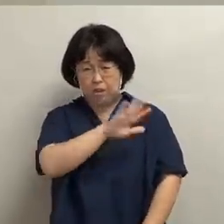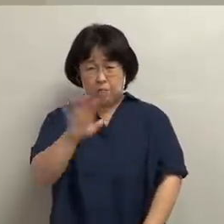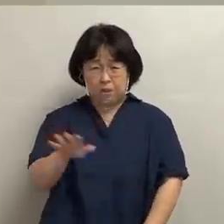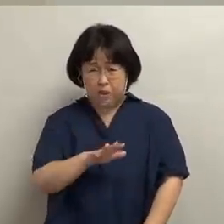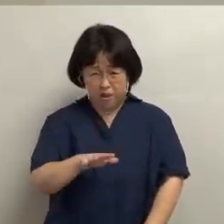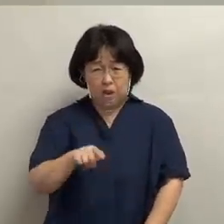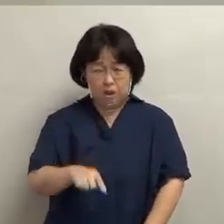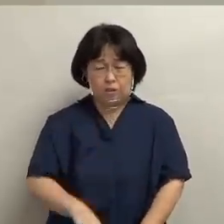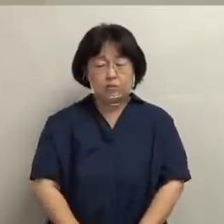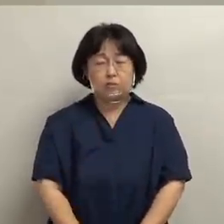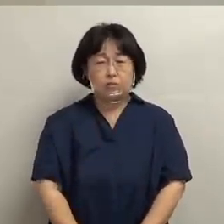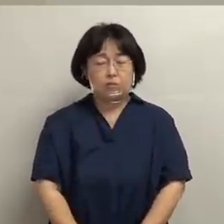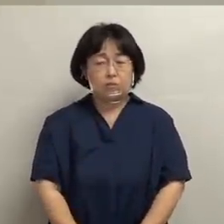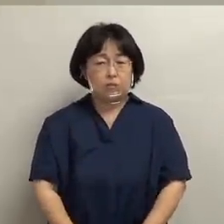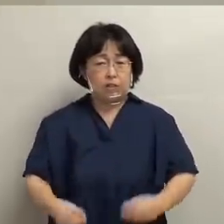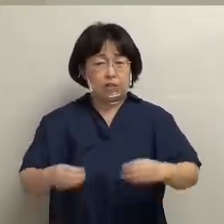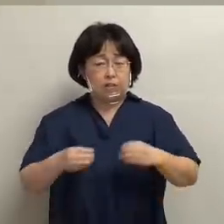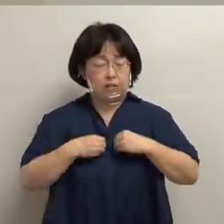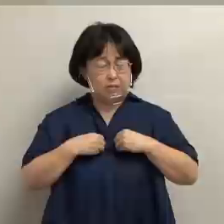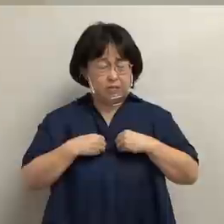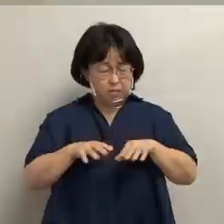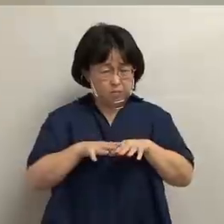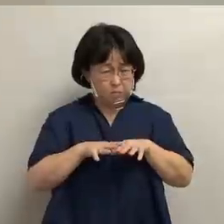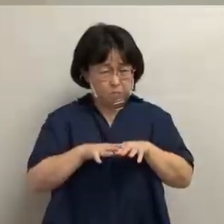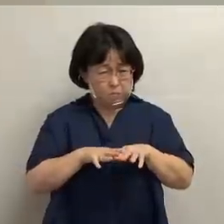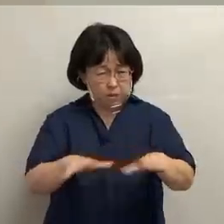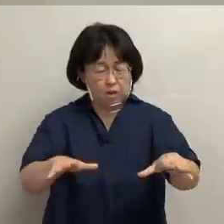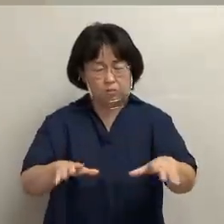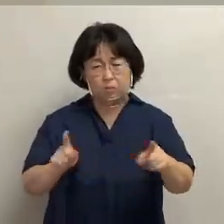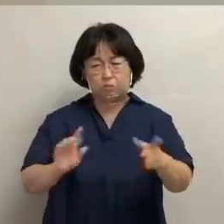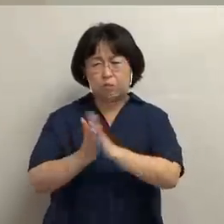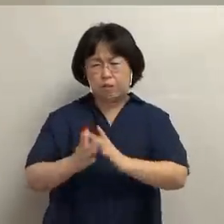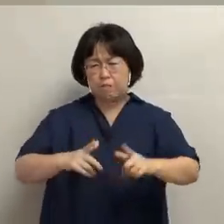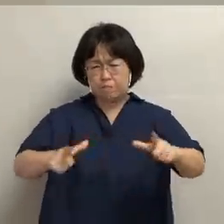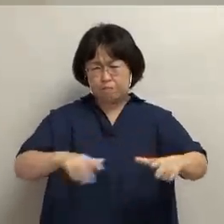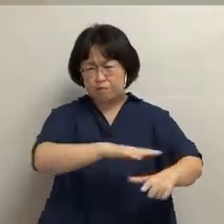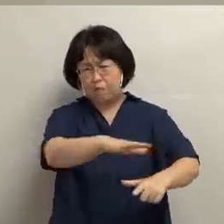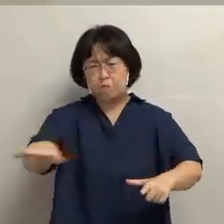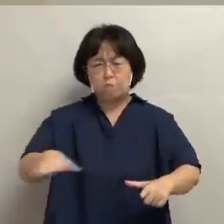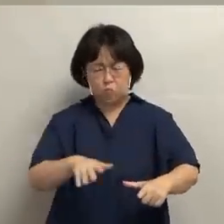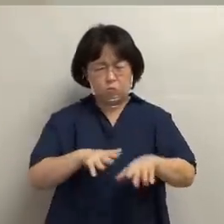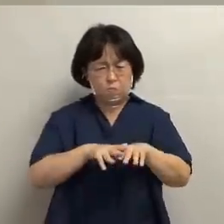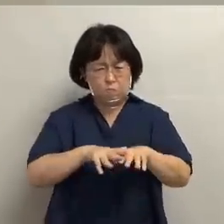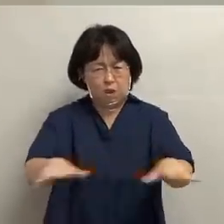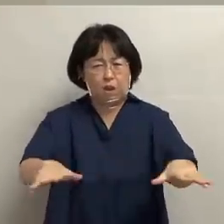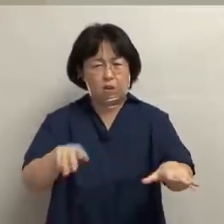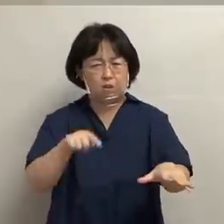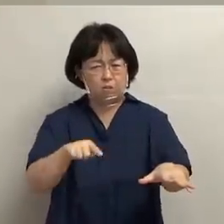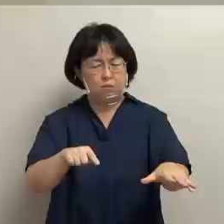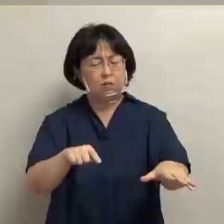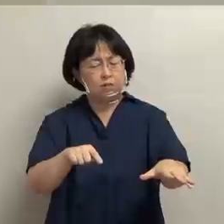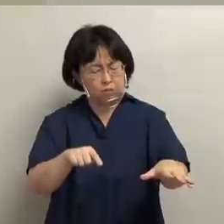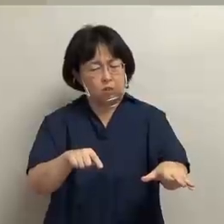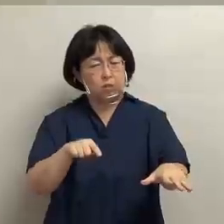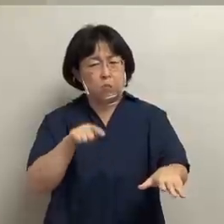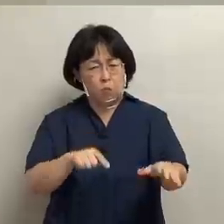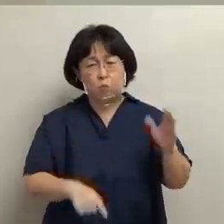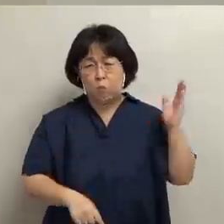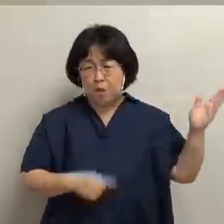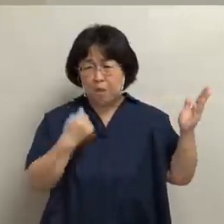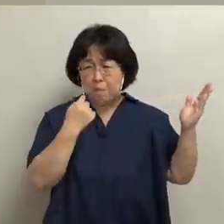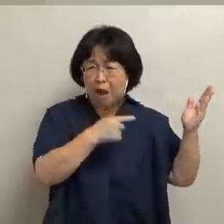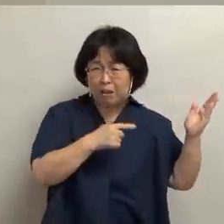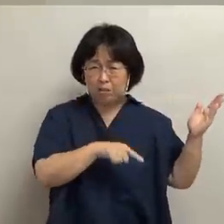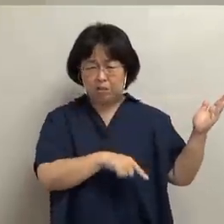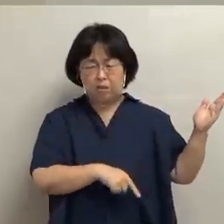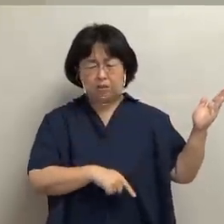で感染の拡大が全県に広がっていることが分かります現在の艦船の深刻さというものがもう好ま買う